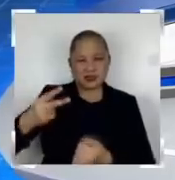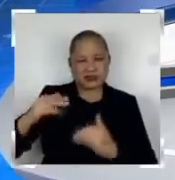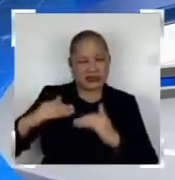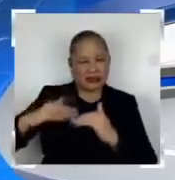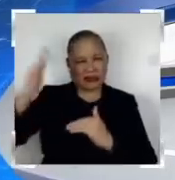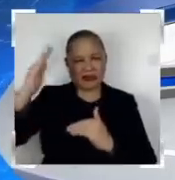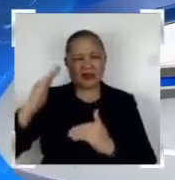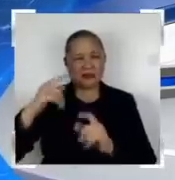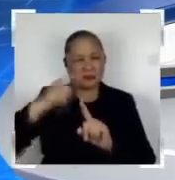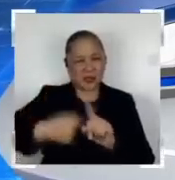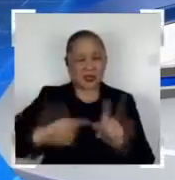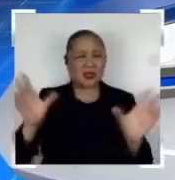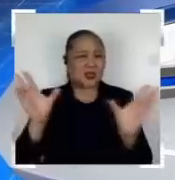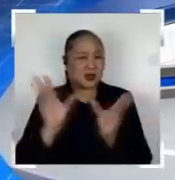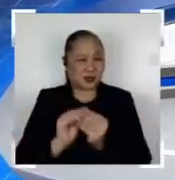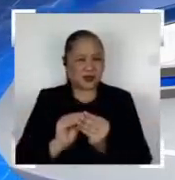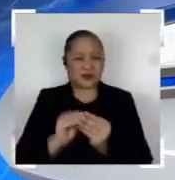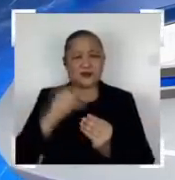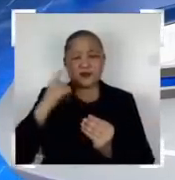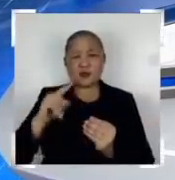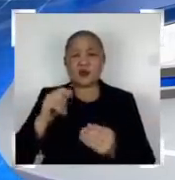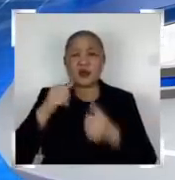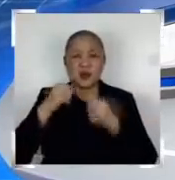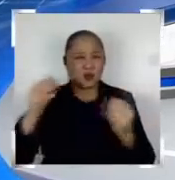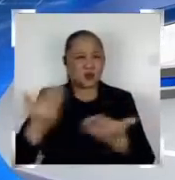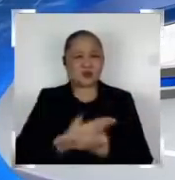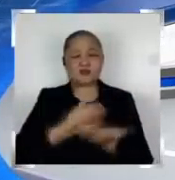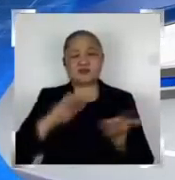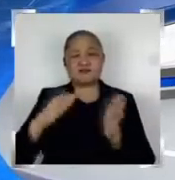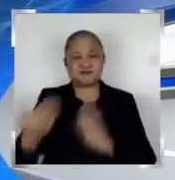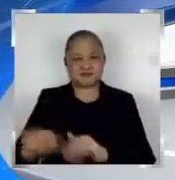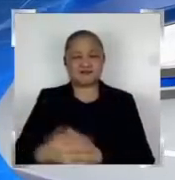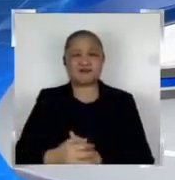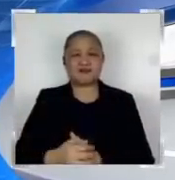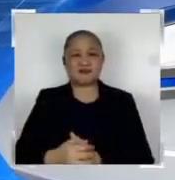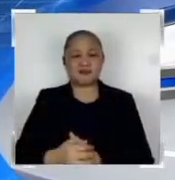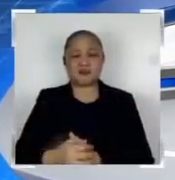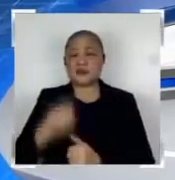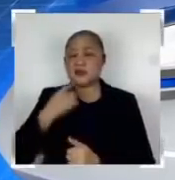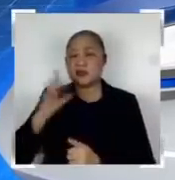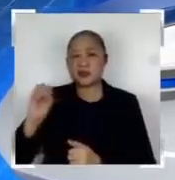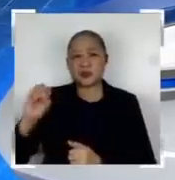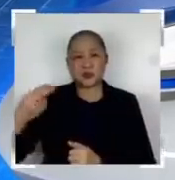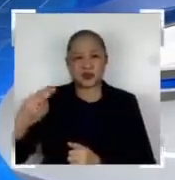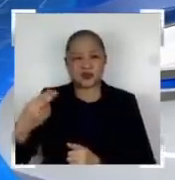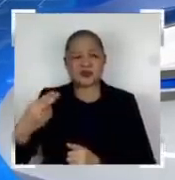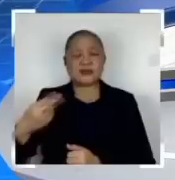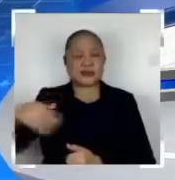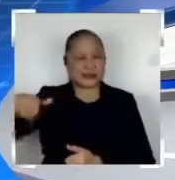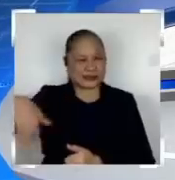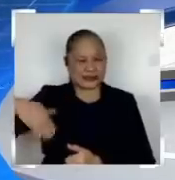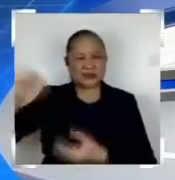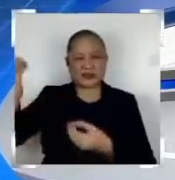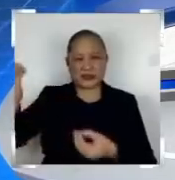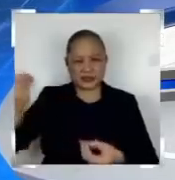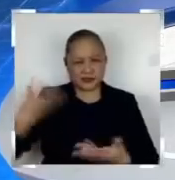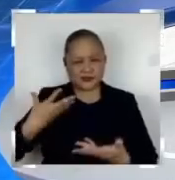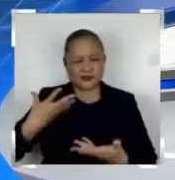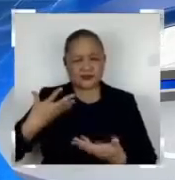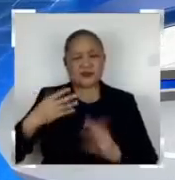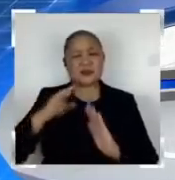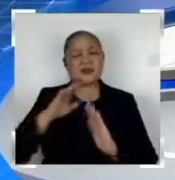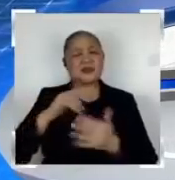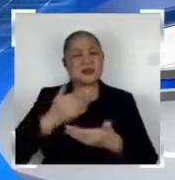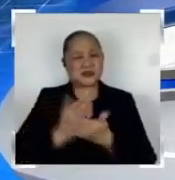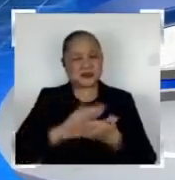na announced new deaths. Ayon naman sa DOH, late na nai-report ang ibang kaso ng